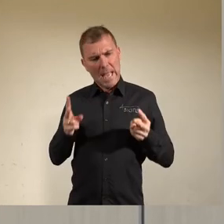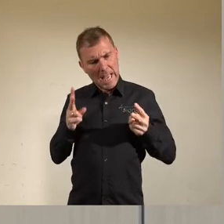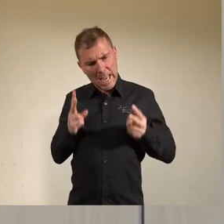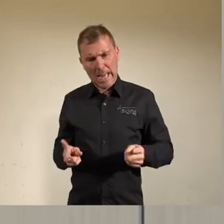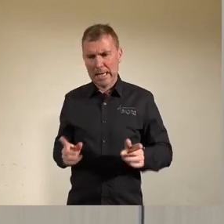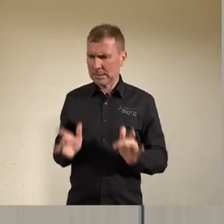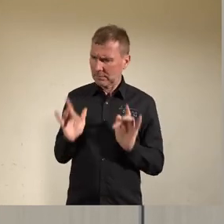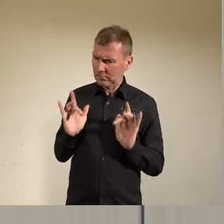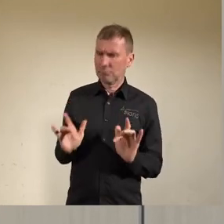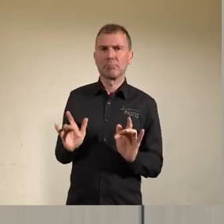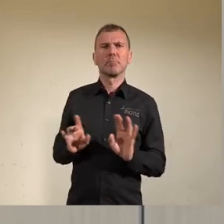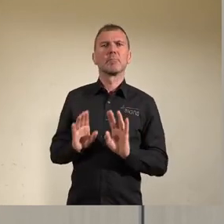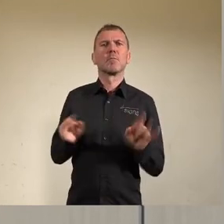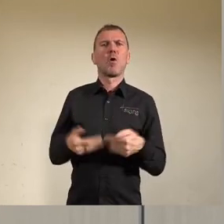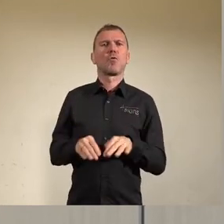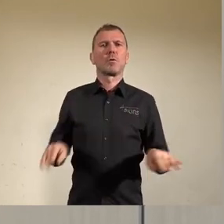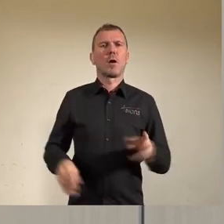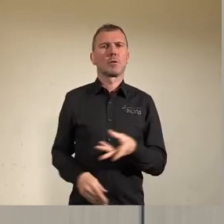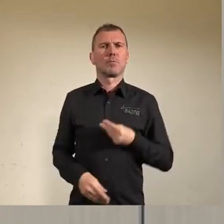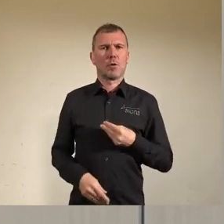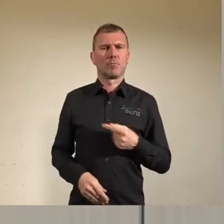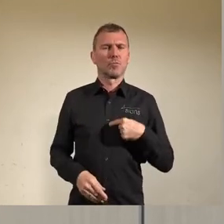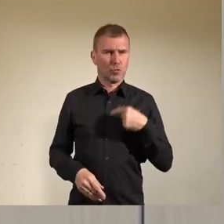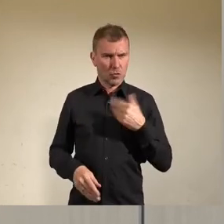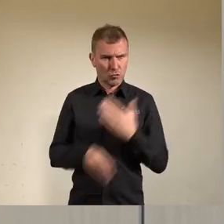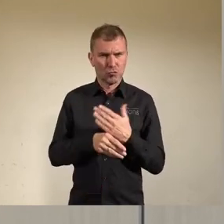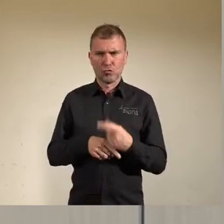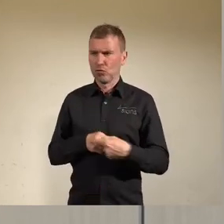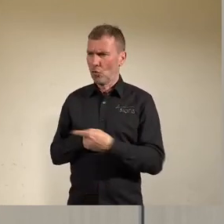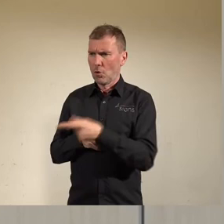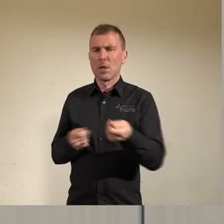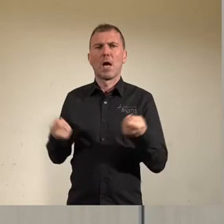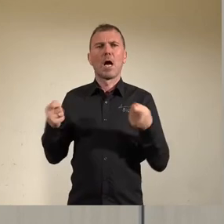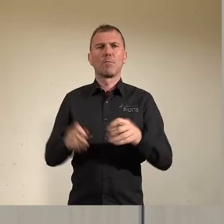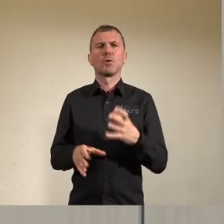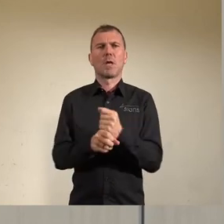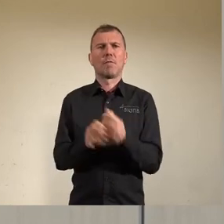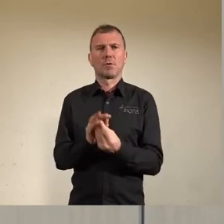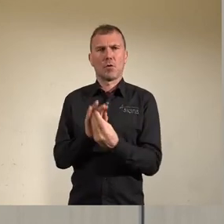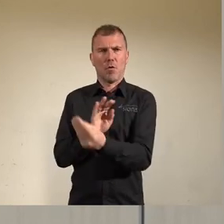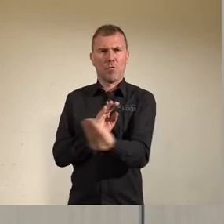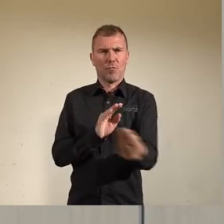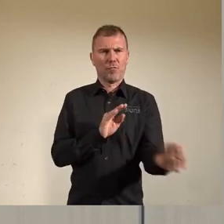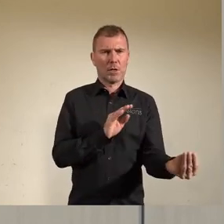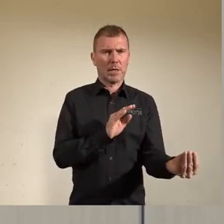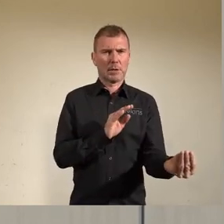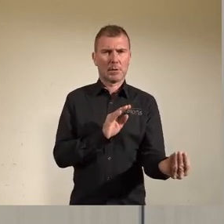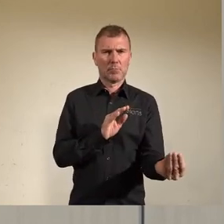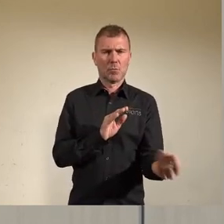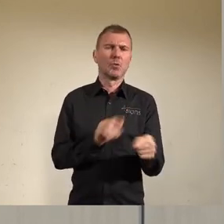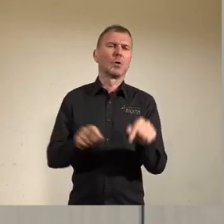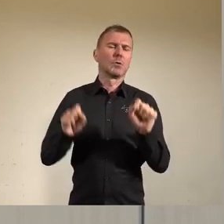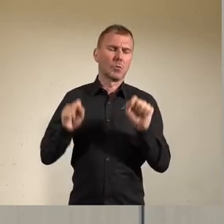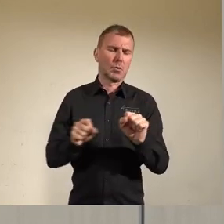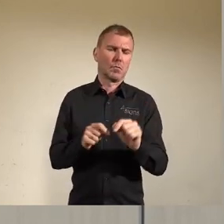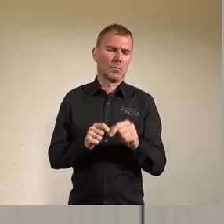rechtskonforme Grundlage zu haben. Das haben wir Ihnen schon einmal so zur Beschlussfassung vorgelegt und das können und werden